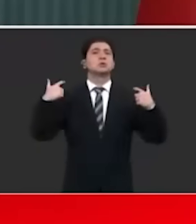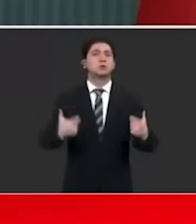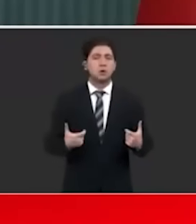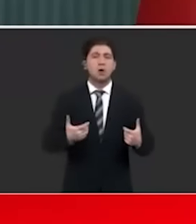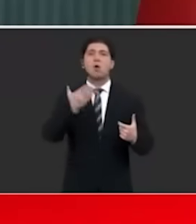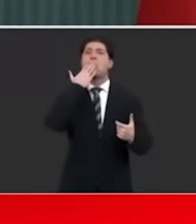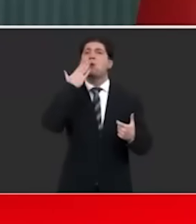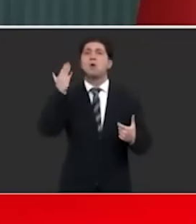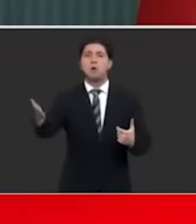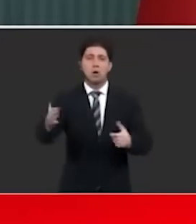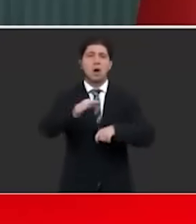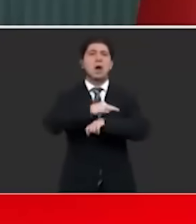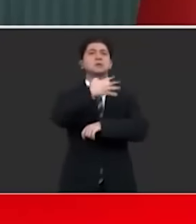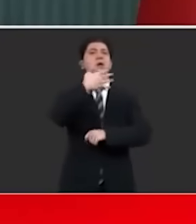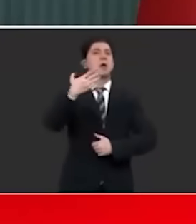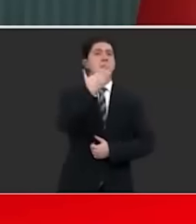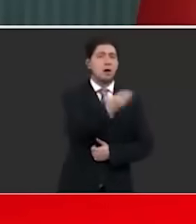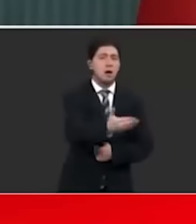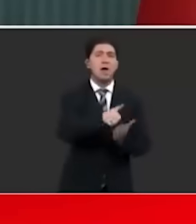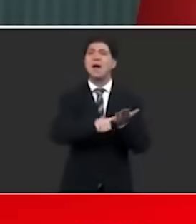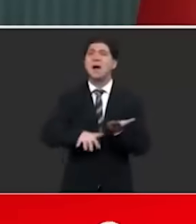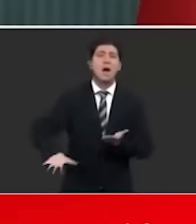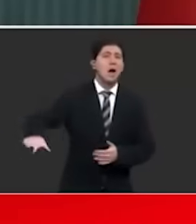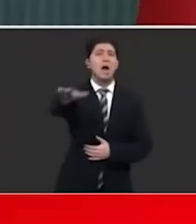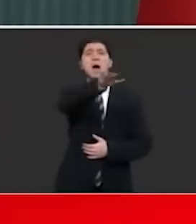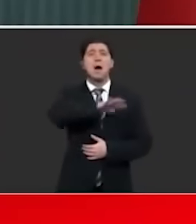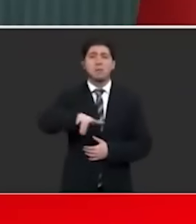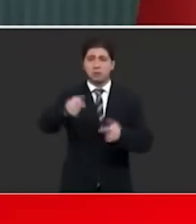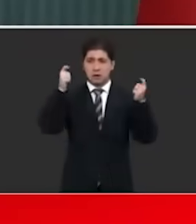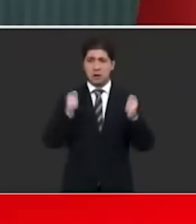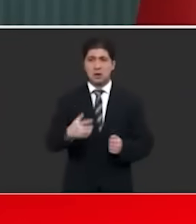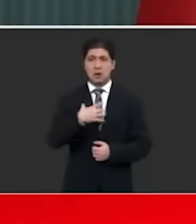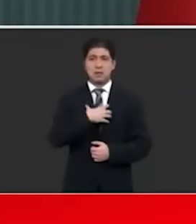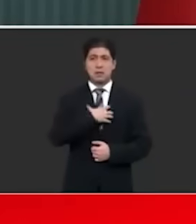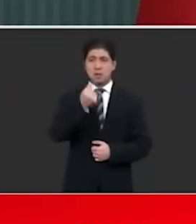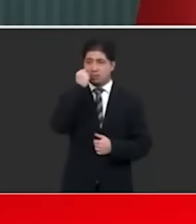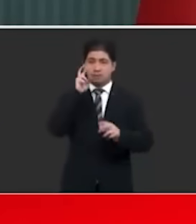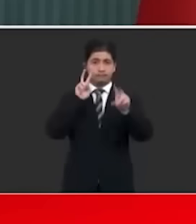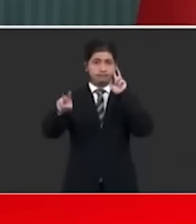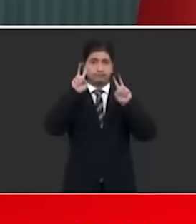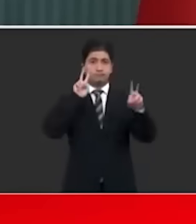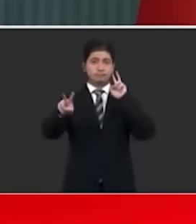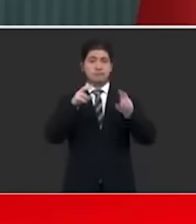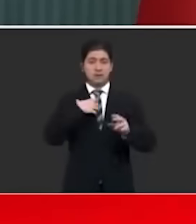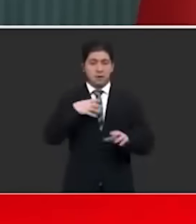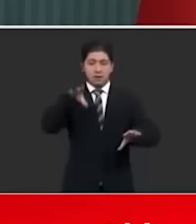okulunda, hastanesinde, her yerde bu gerçekleri bizzat görüyor, yaşıyor.